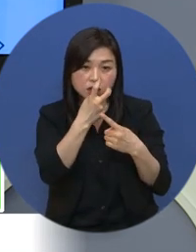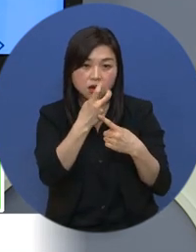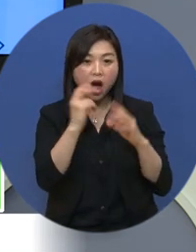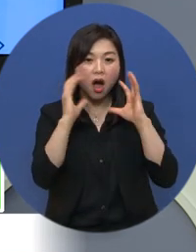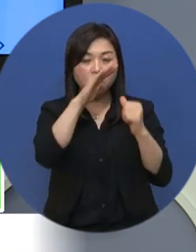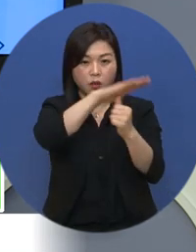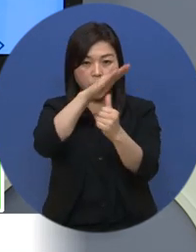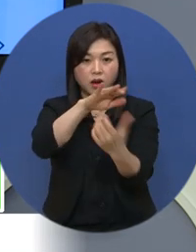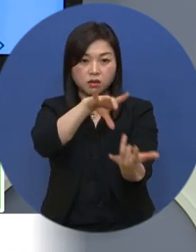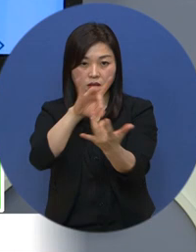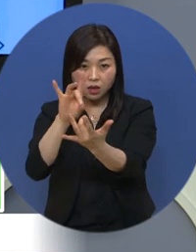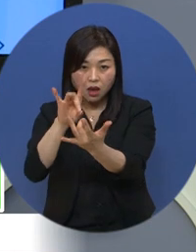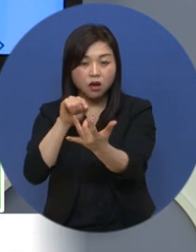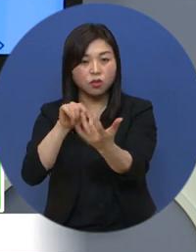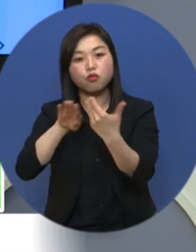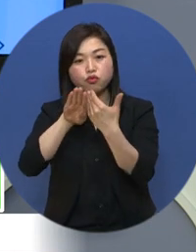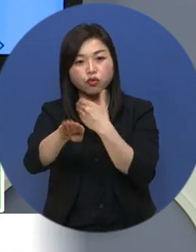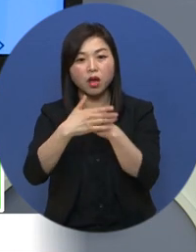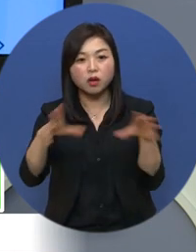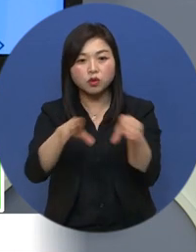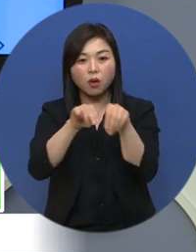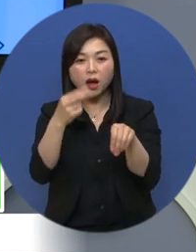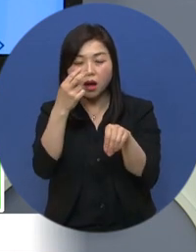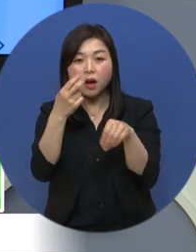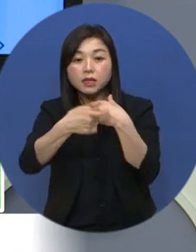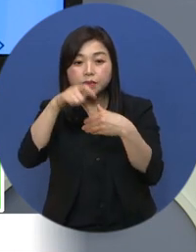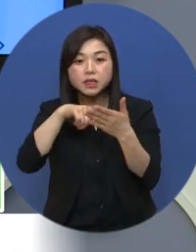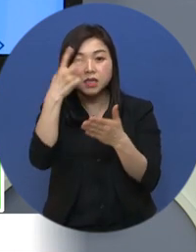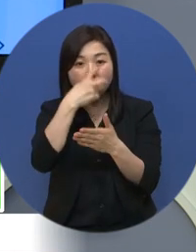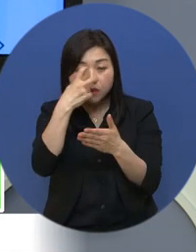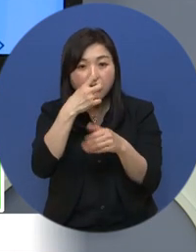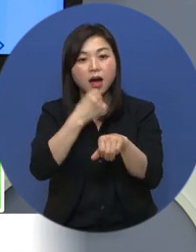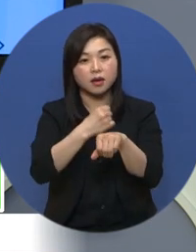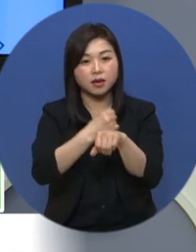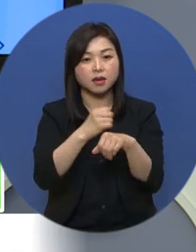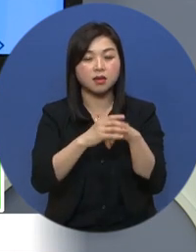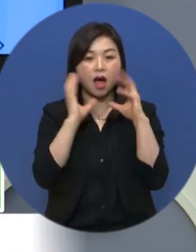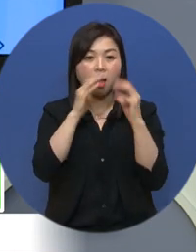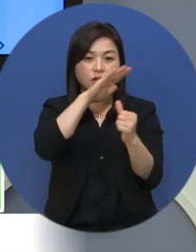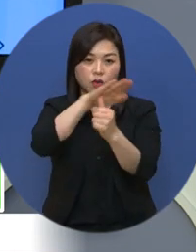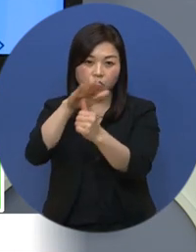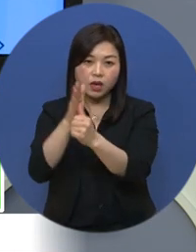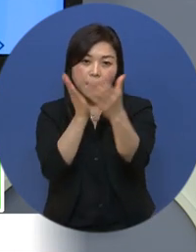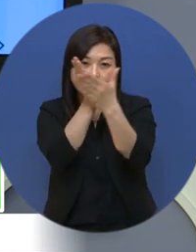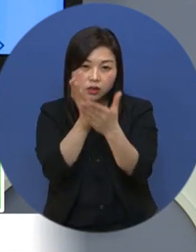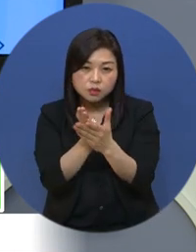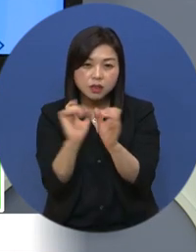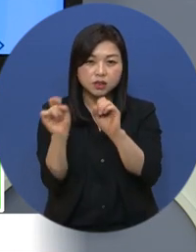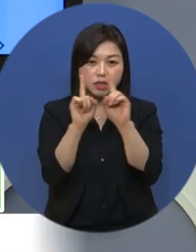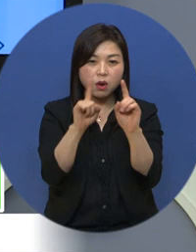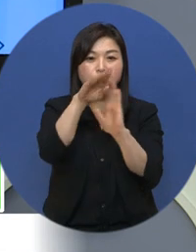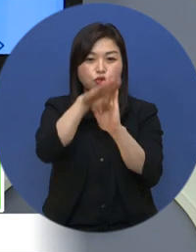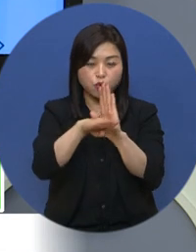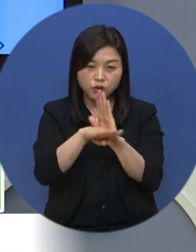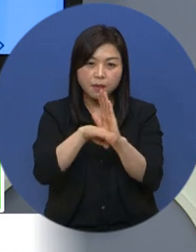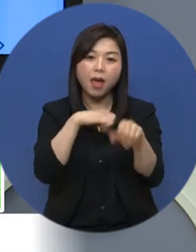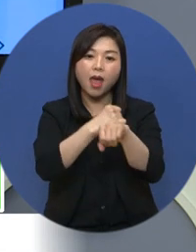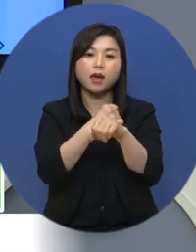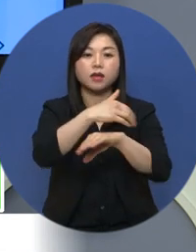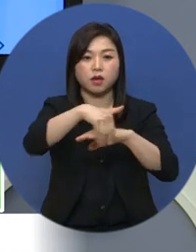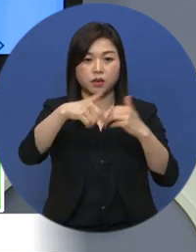선정하고 이후 종합 심리 검사를 추가로 실시해 아동과 맞춤형 재활 프로그램을 실시할 예정입니다